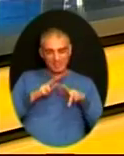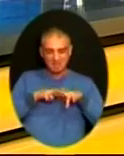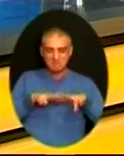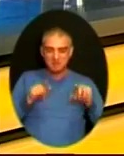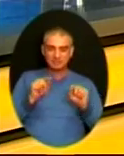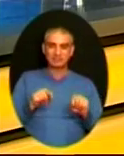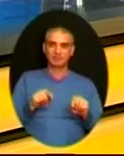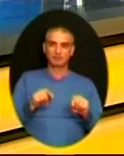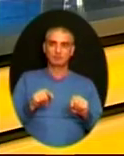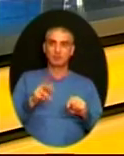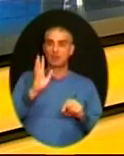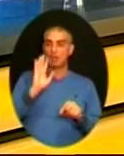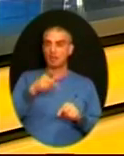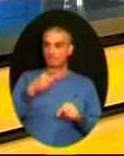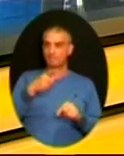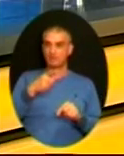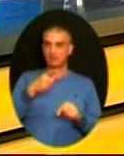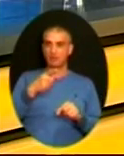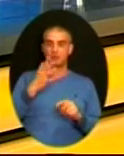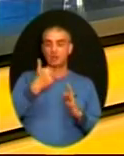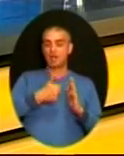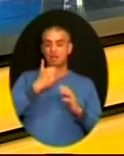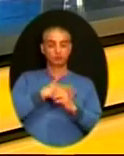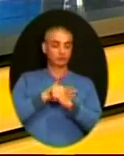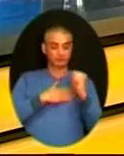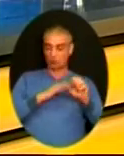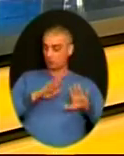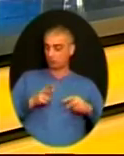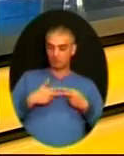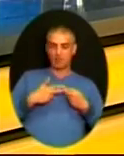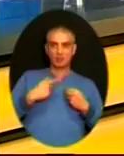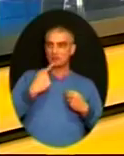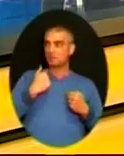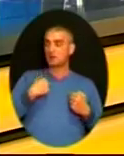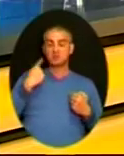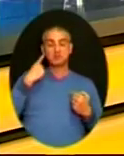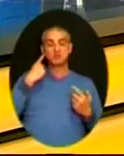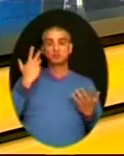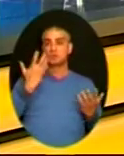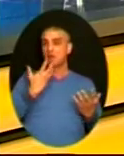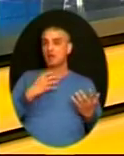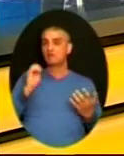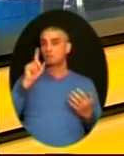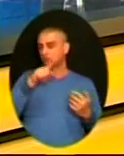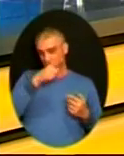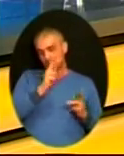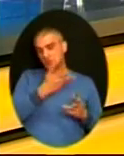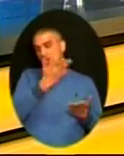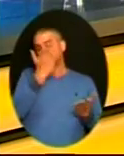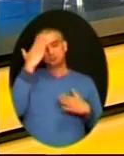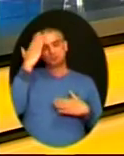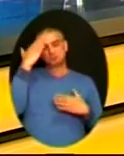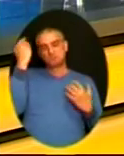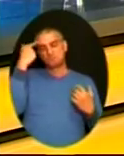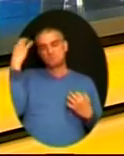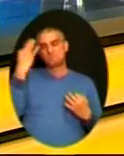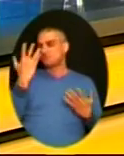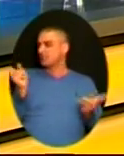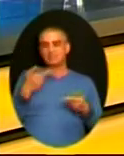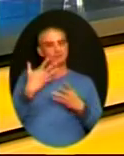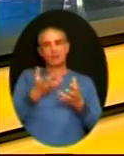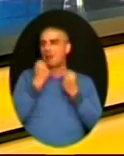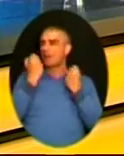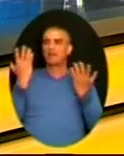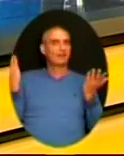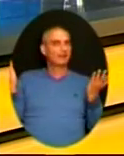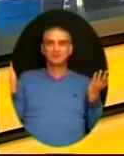מצבים. אפילו מישהו מראשי השמאל שישב לידי אמר לי, תשמע, רב מוזס, יש לו את זה, יש לו. אי אפשר לקחת את